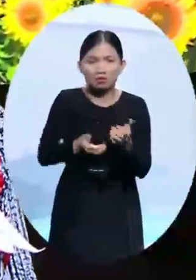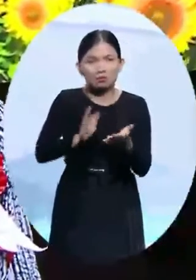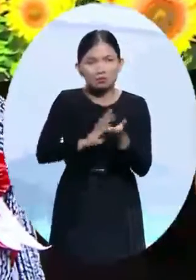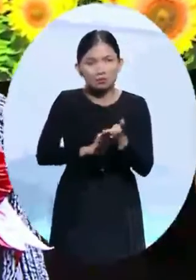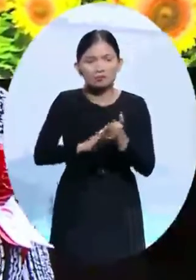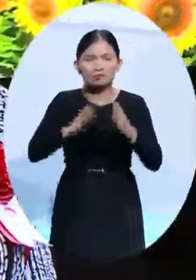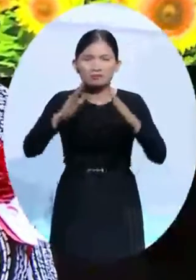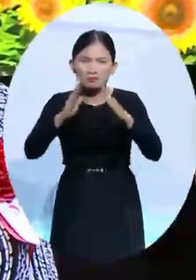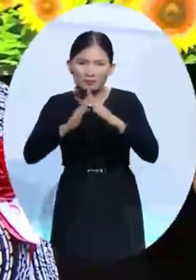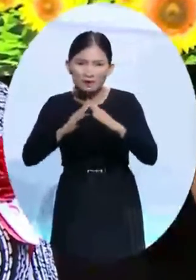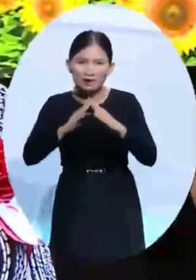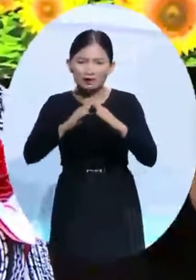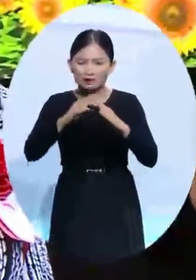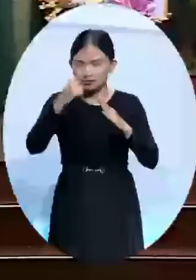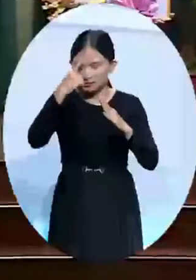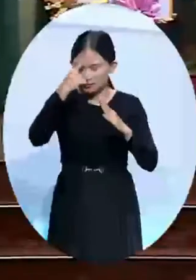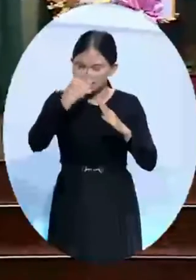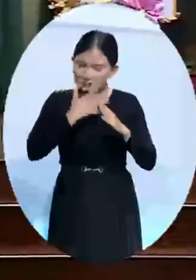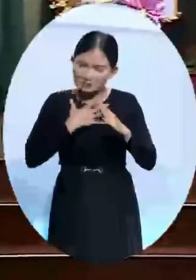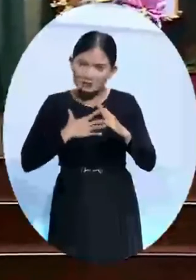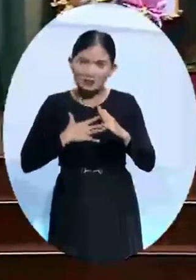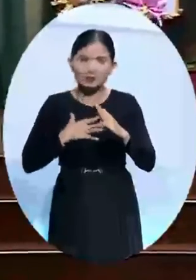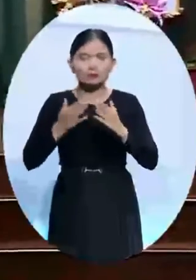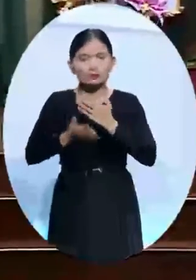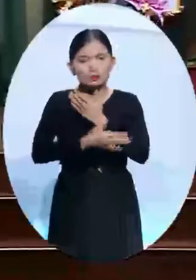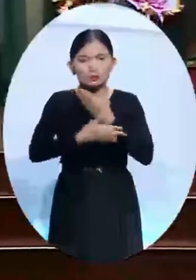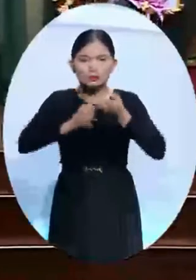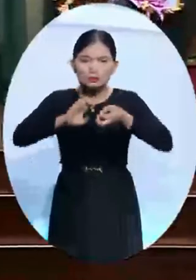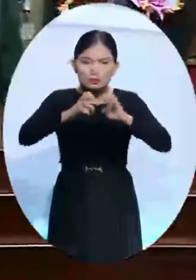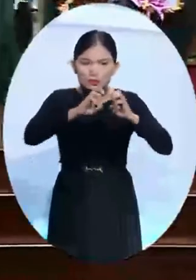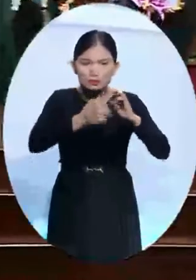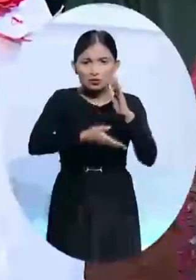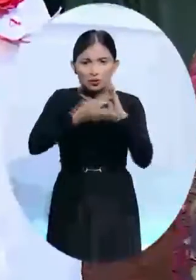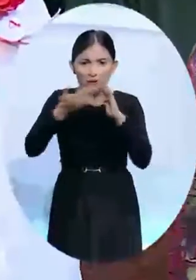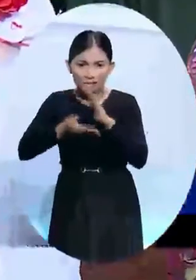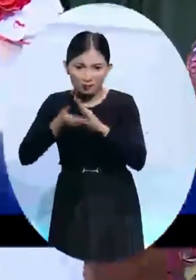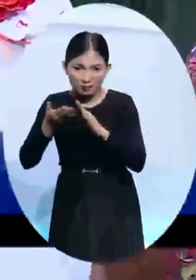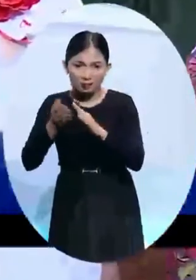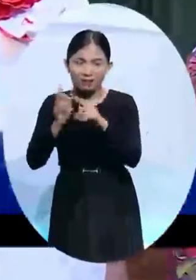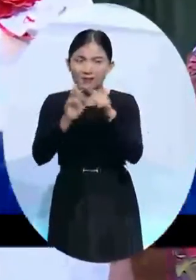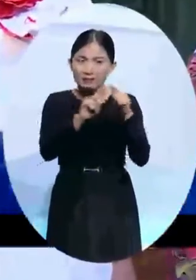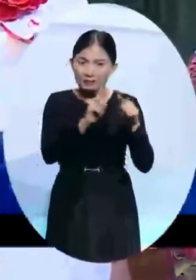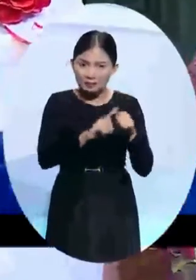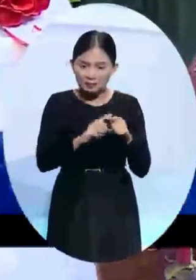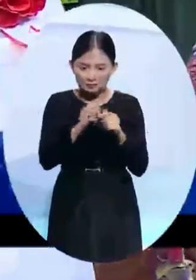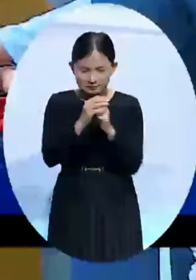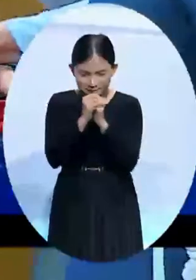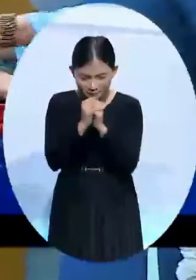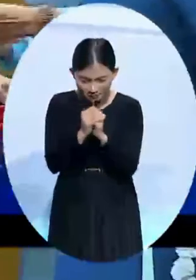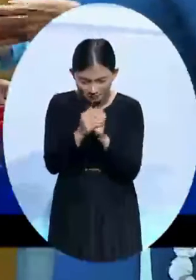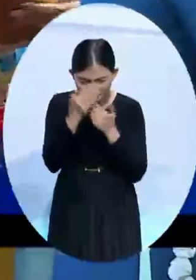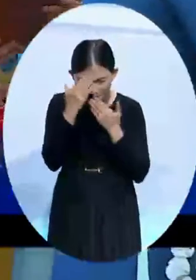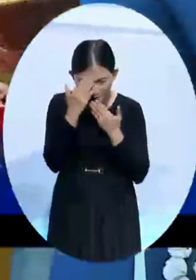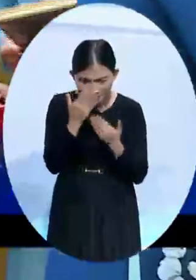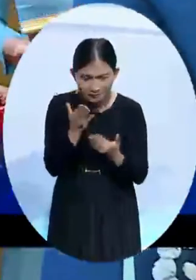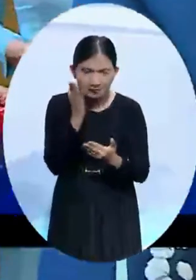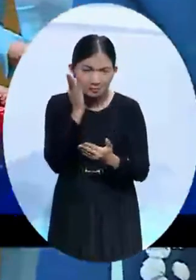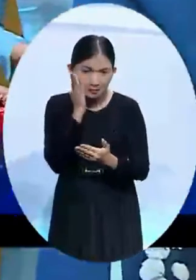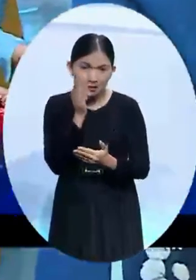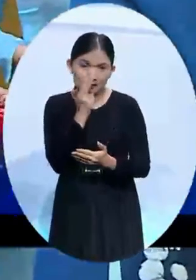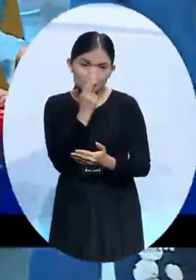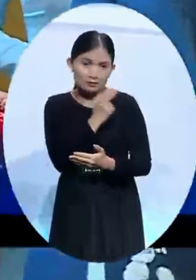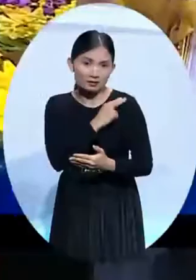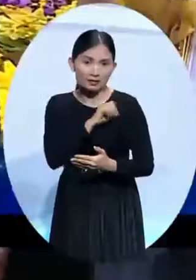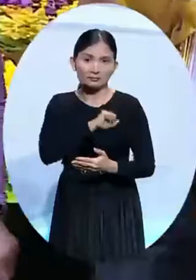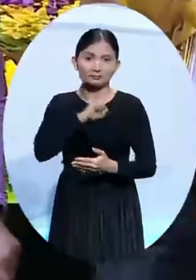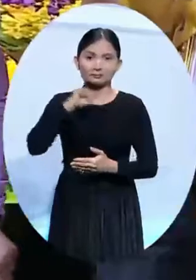sổ tiết kiệm tình nghĩa, hoàn thành công trình tôn tạo lại đài tưởng niệm liệt sĩ để tri ân mẹ Việt Nam anh hùng, tưởng niệm anh hùng liệt sĩ nhằm tỏ lòng biết